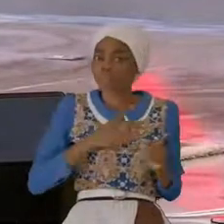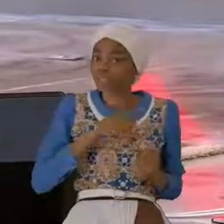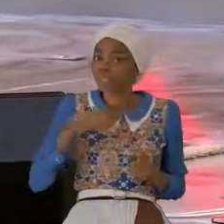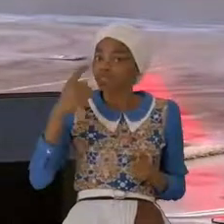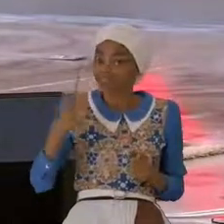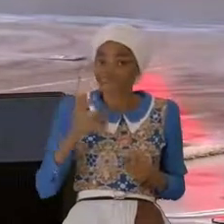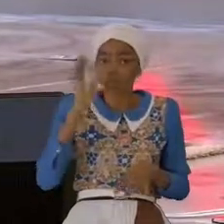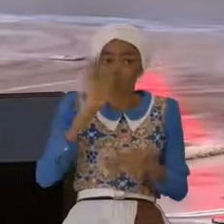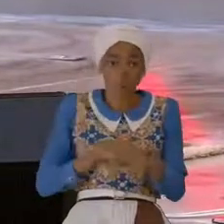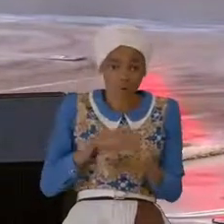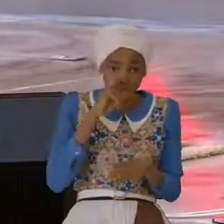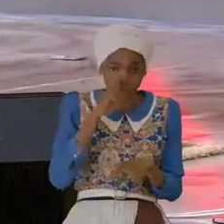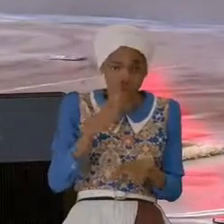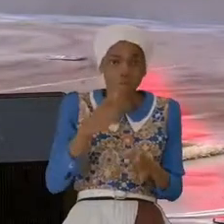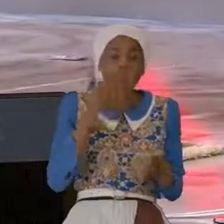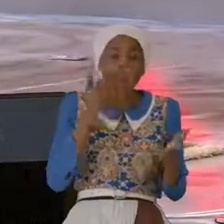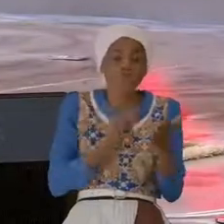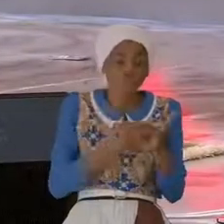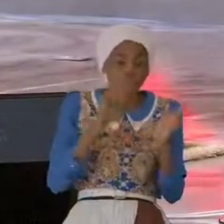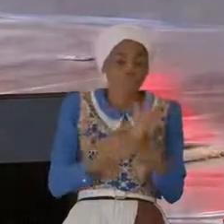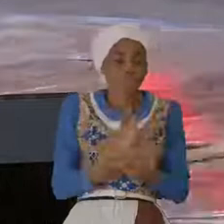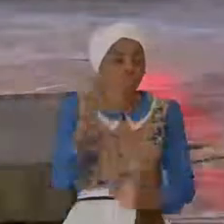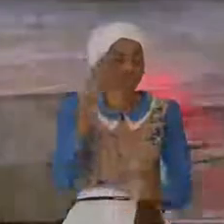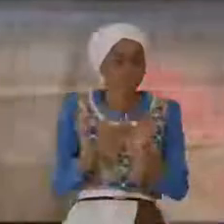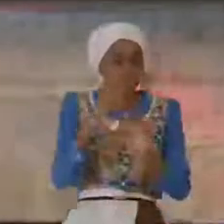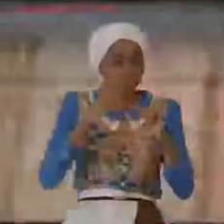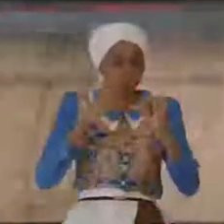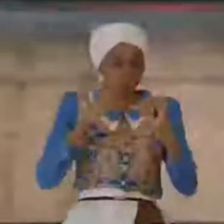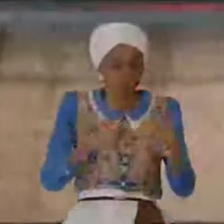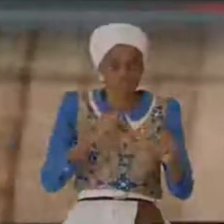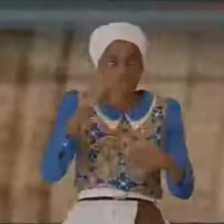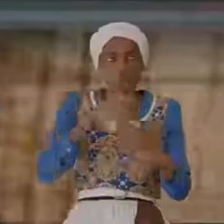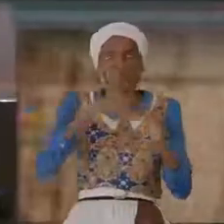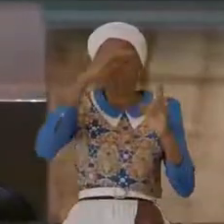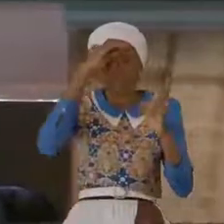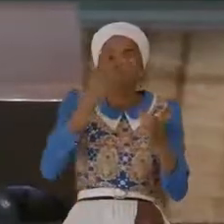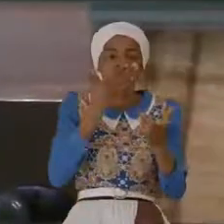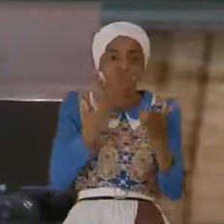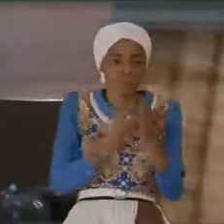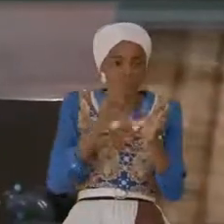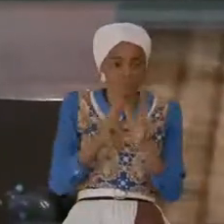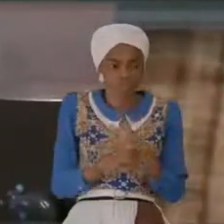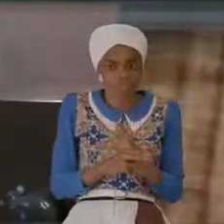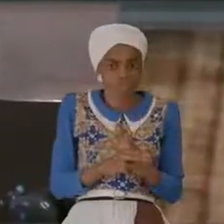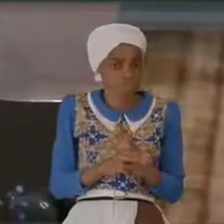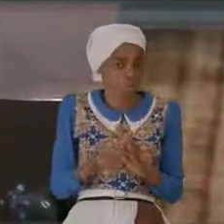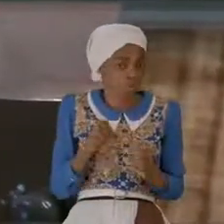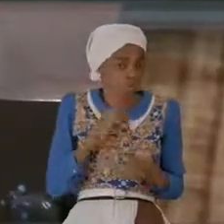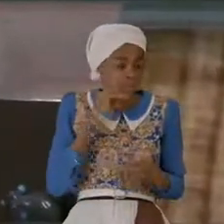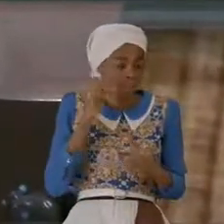Et bonté de Dieu envers toi, si tu demeures ferme dans cette bonté